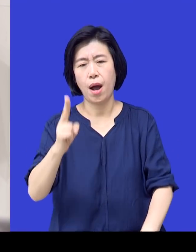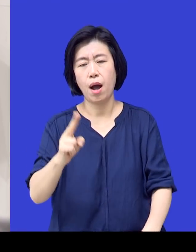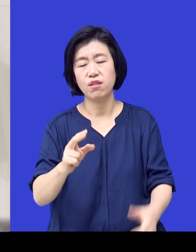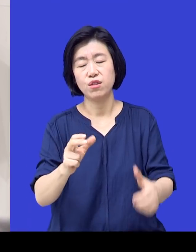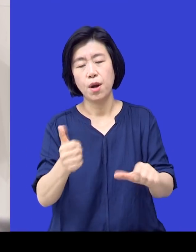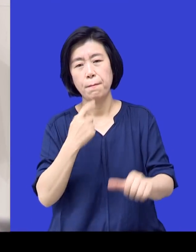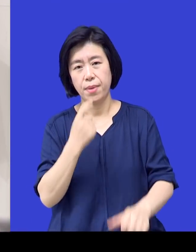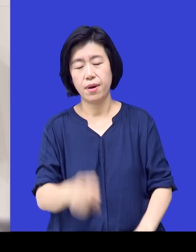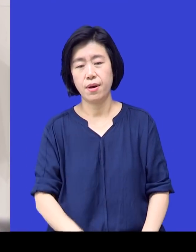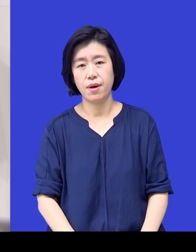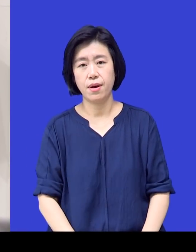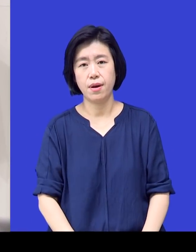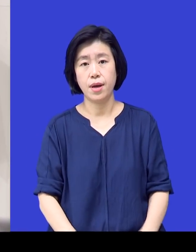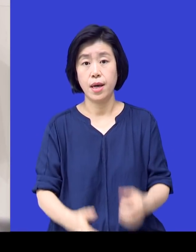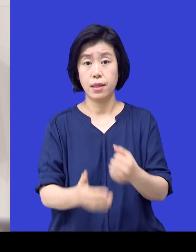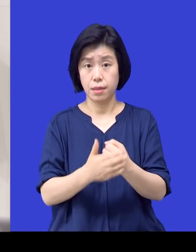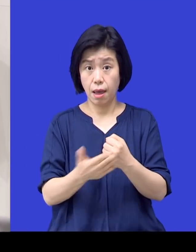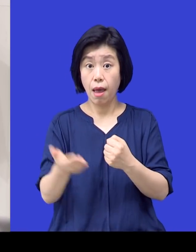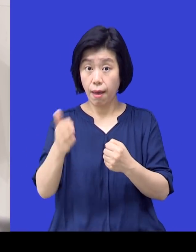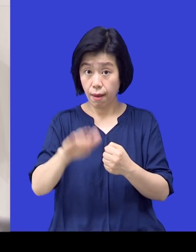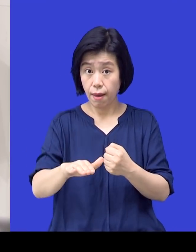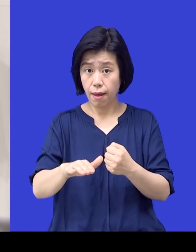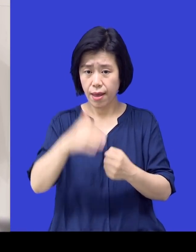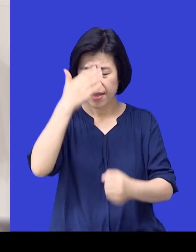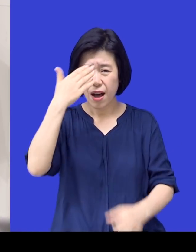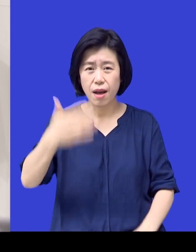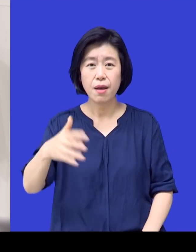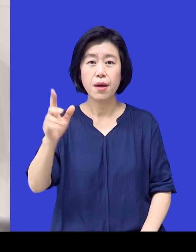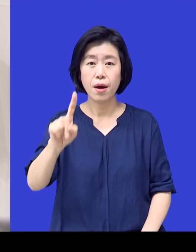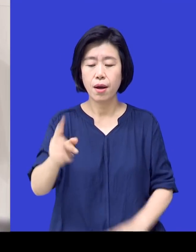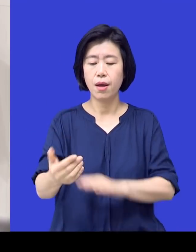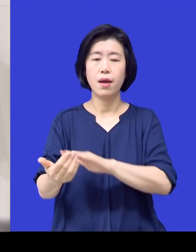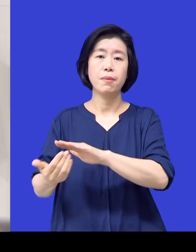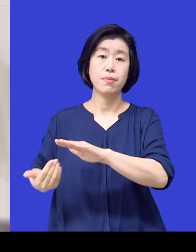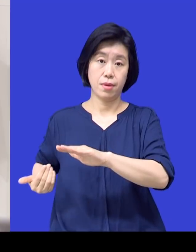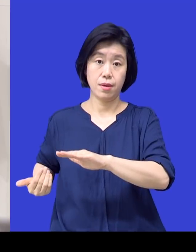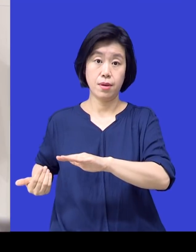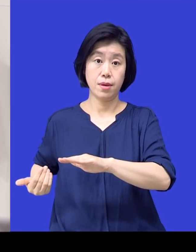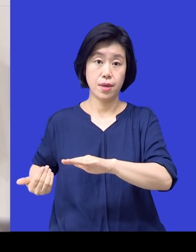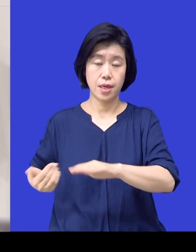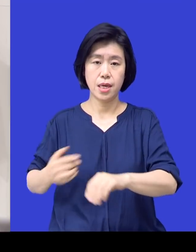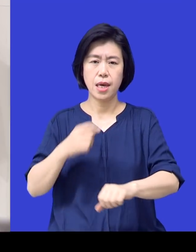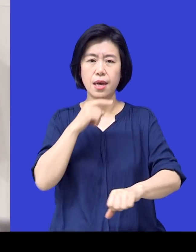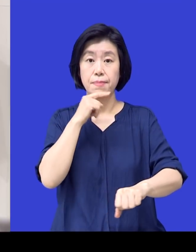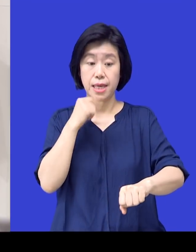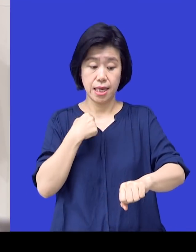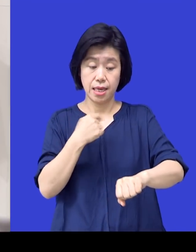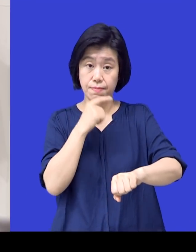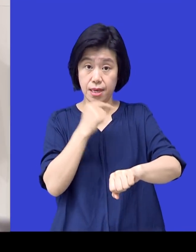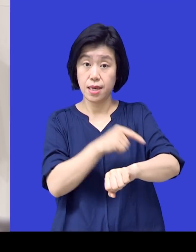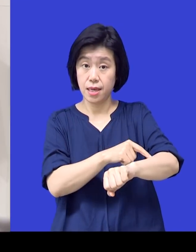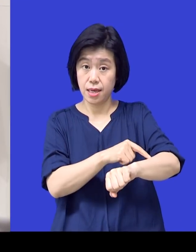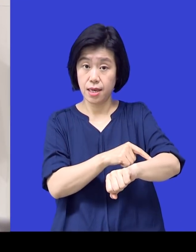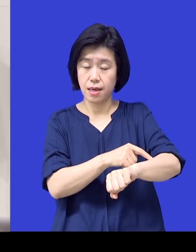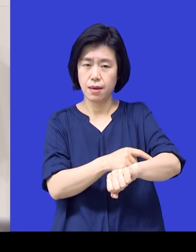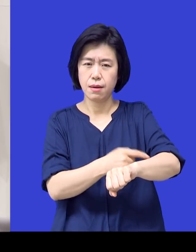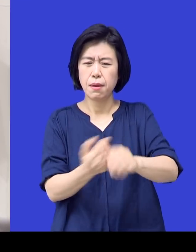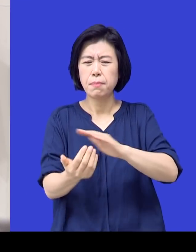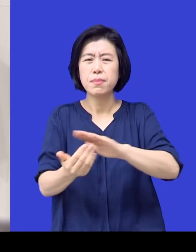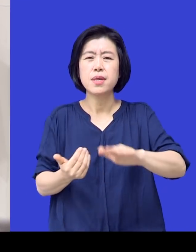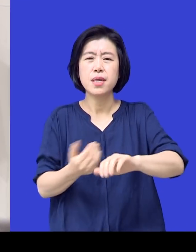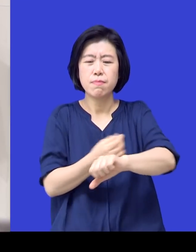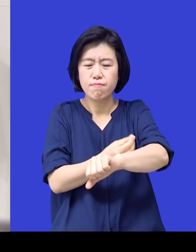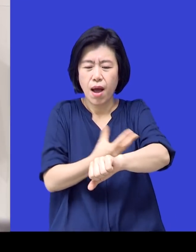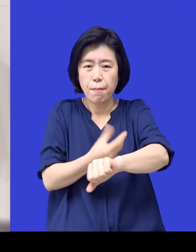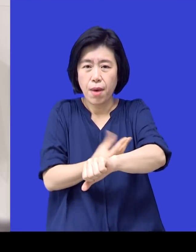날 것 때문에 그런지 하여튼간 피를 이제 미리 그 병원에서 모아놔요. 제 피를. 그거를 이제